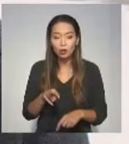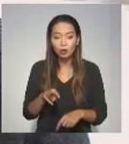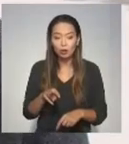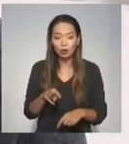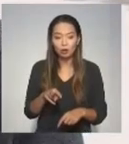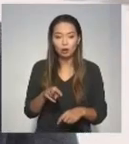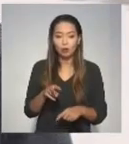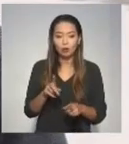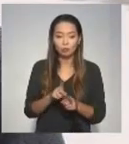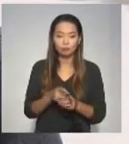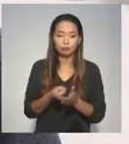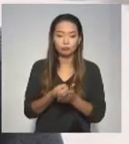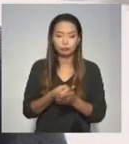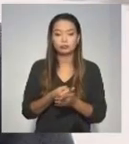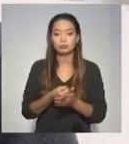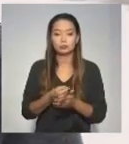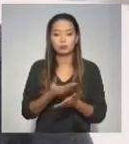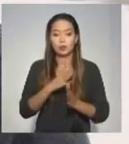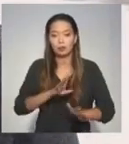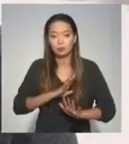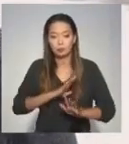мүмкіндігі болды. Онда құқығы болды. Бірақ та ол